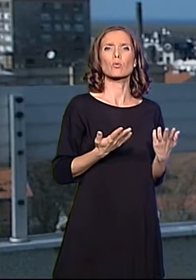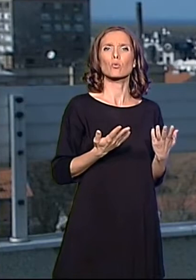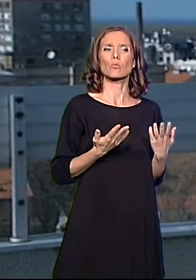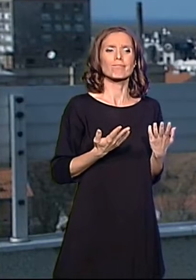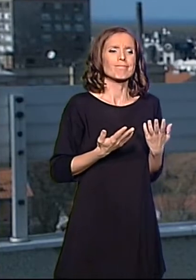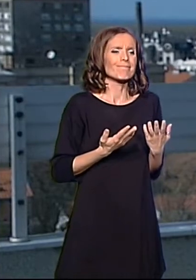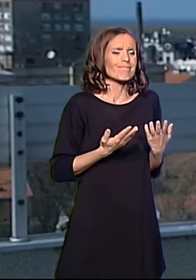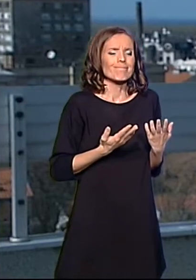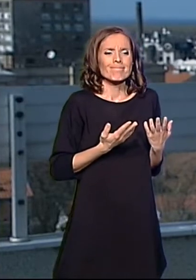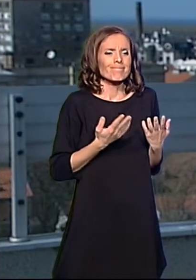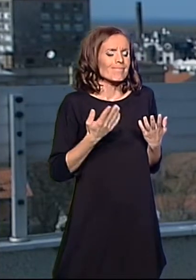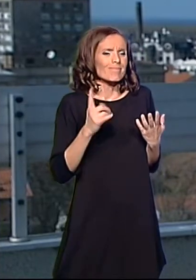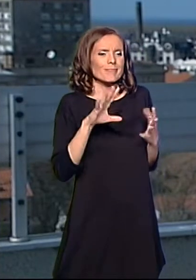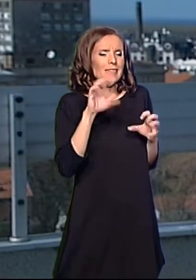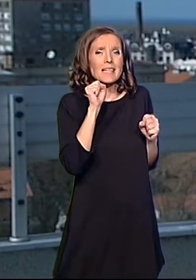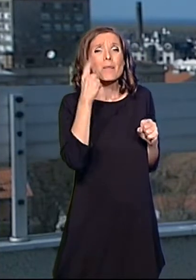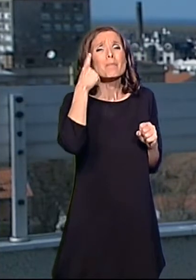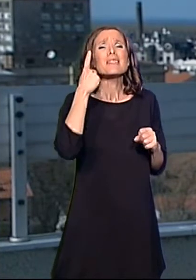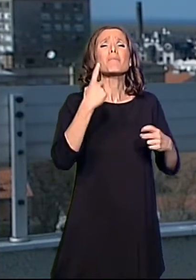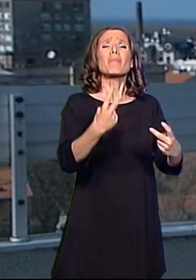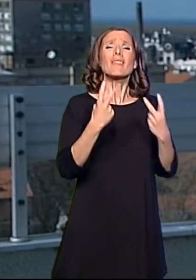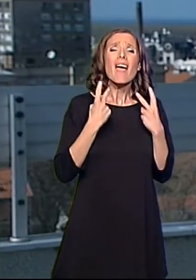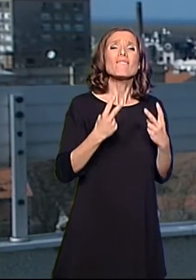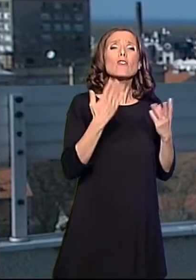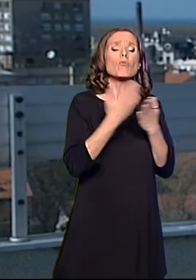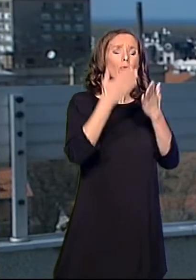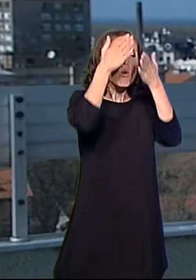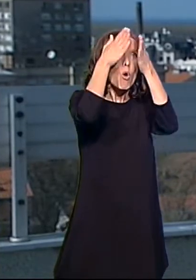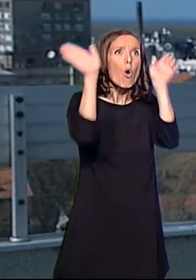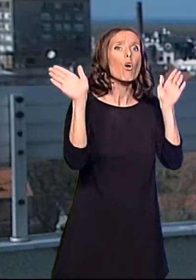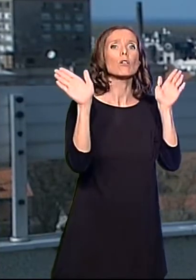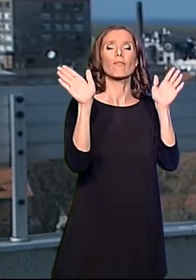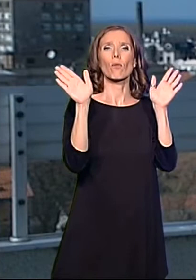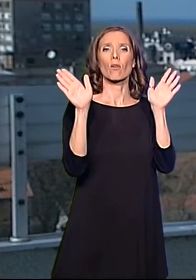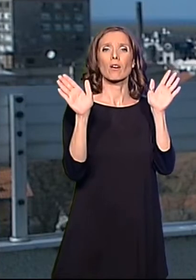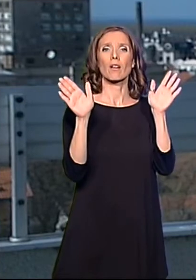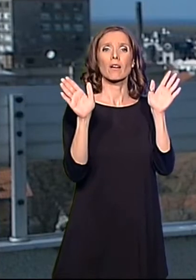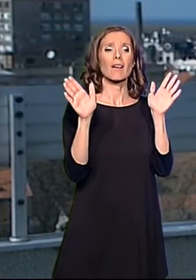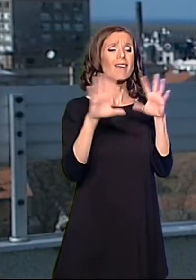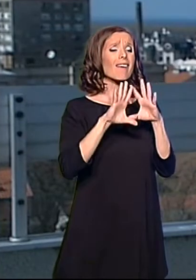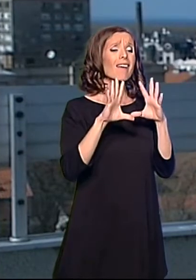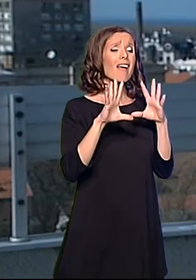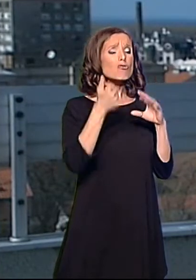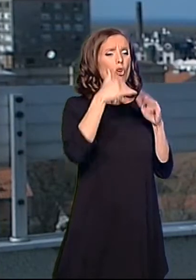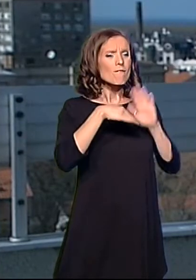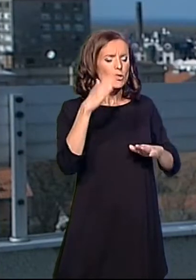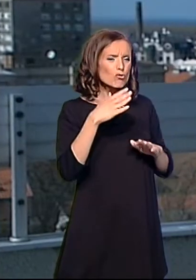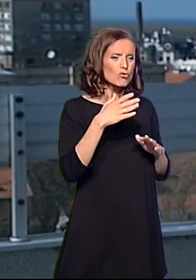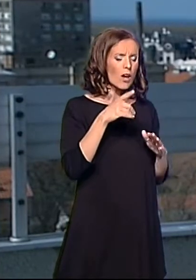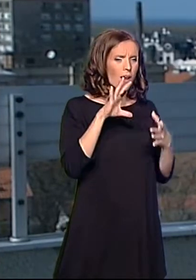ne ukače se i mislim da je najvažnije biti otvoren i jer sve što se bolje